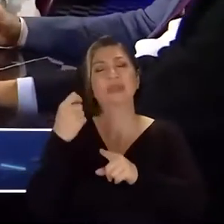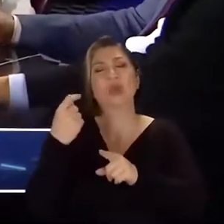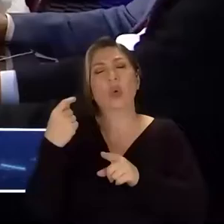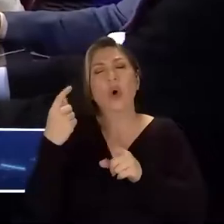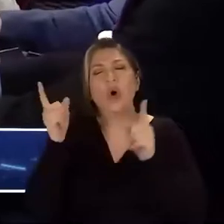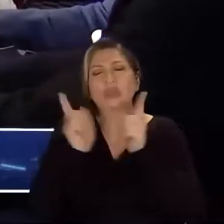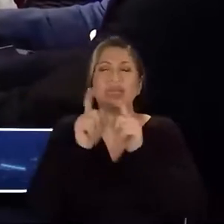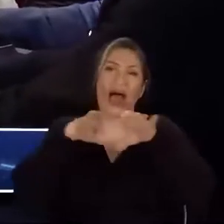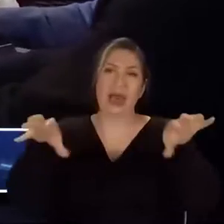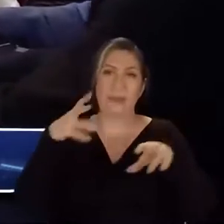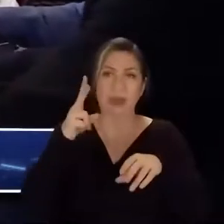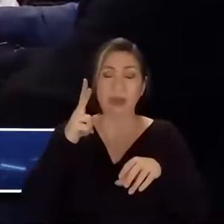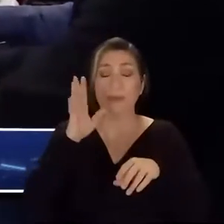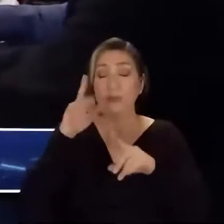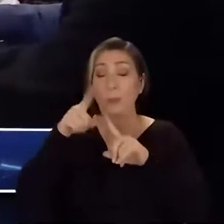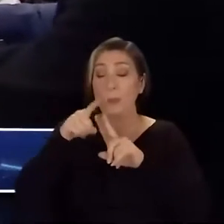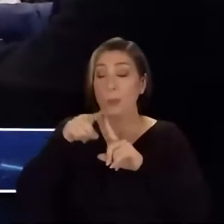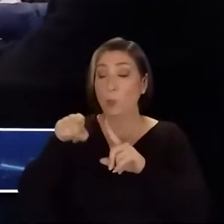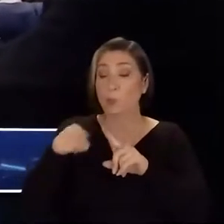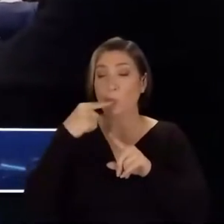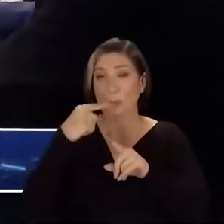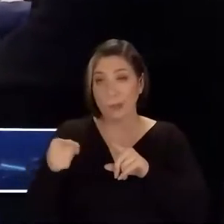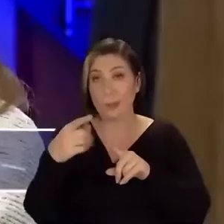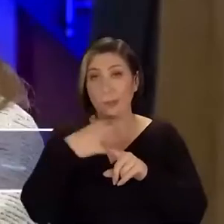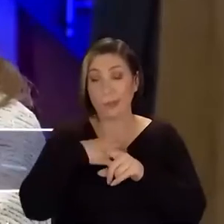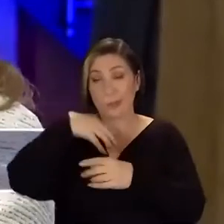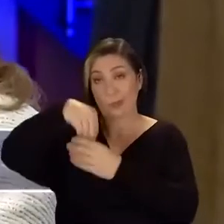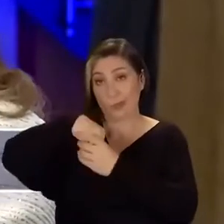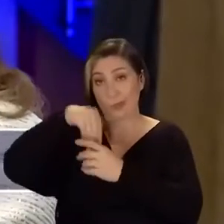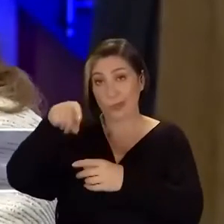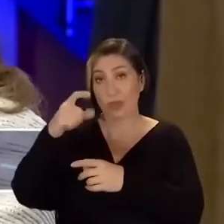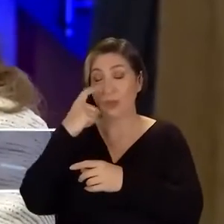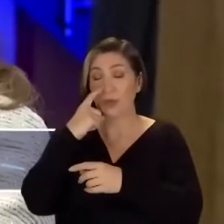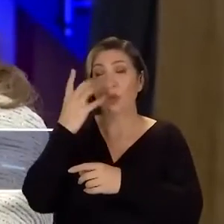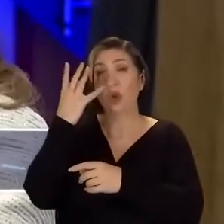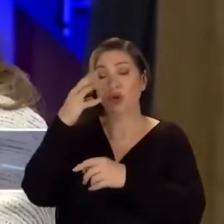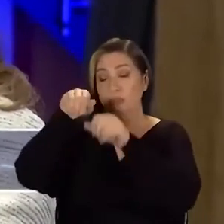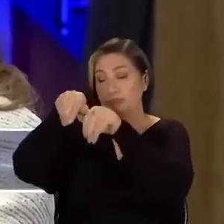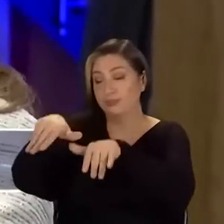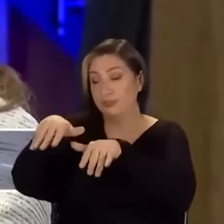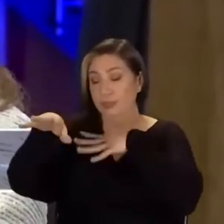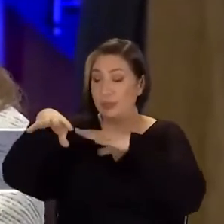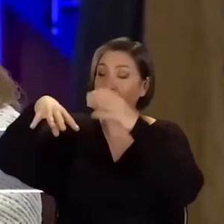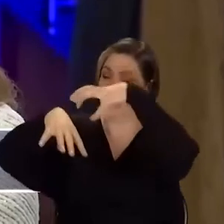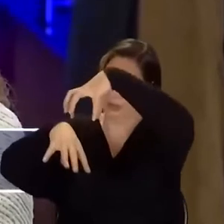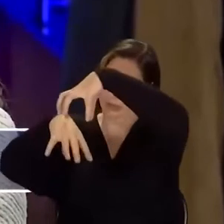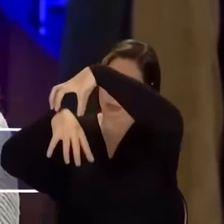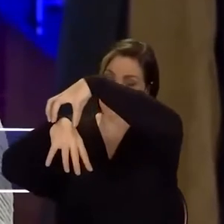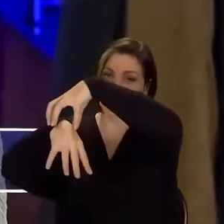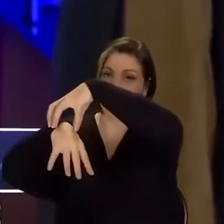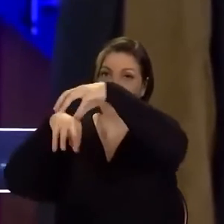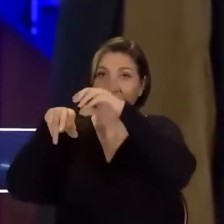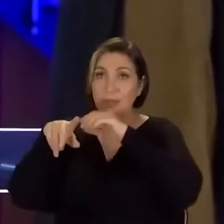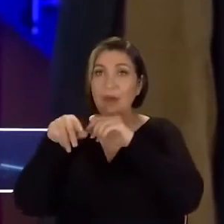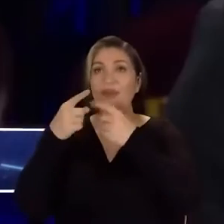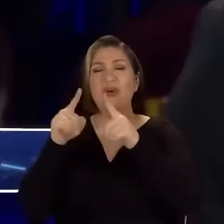özetle ayırabiliriz. Şimdi token dediklerimizi kendi arasında kabaca dörde ayırabiliyoruz şu an. Belki daha farklı çeşitleri